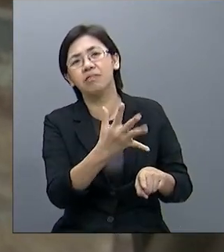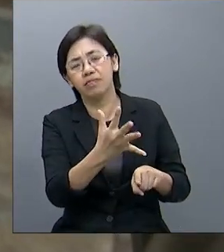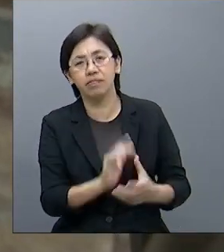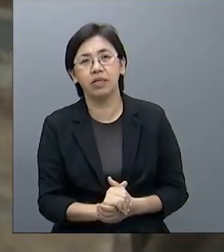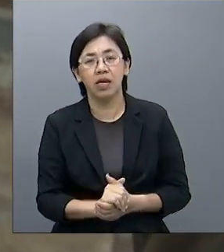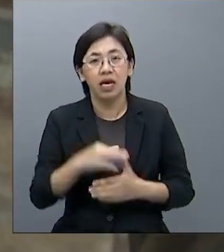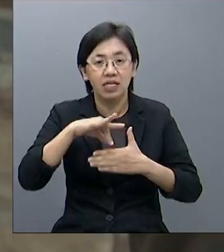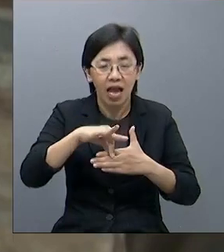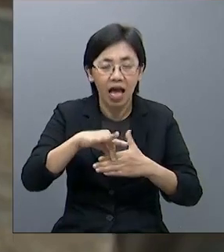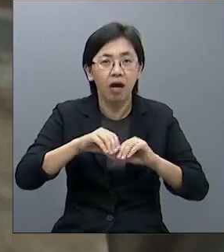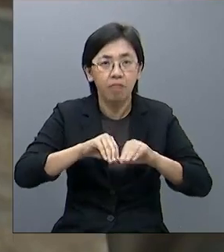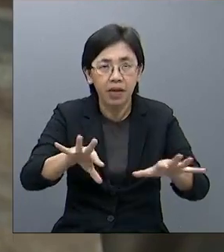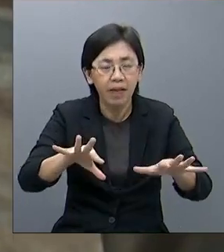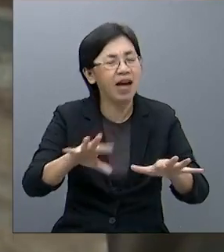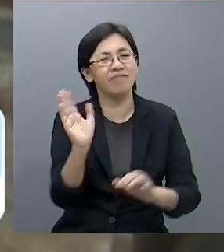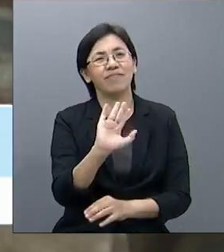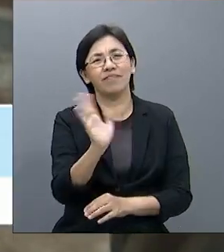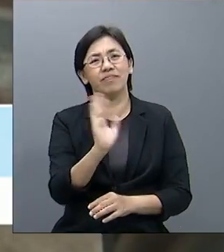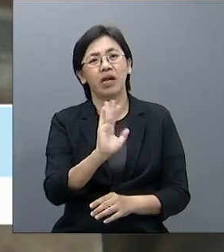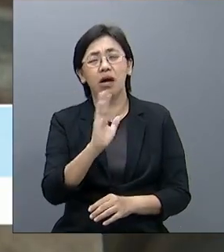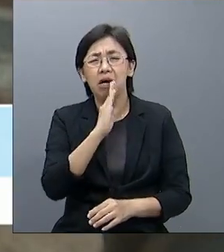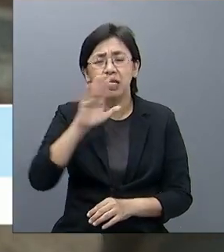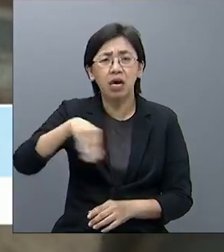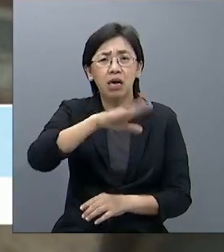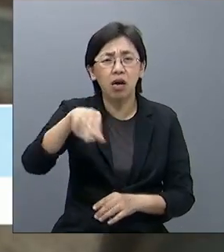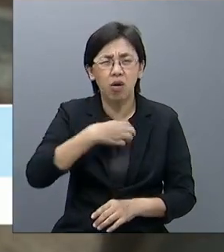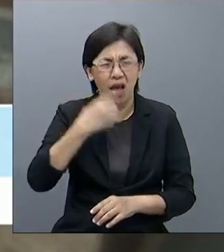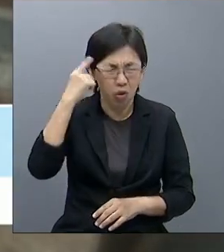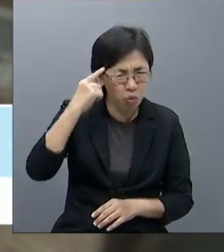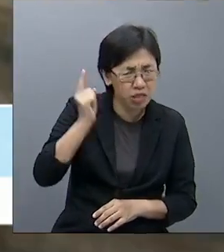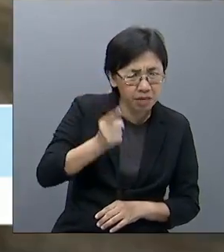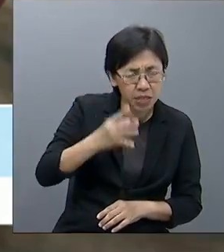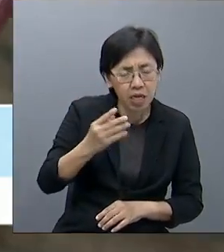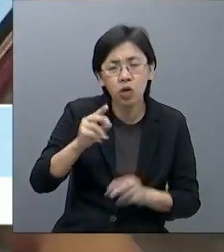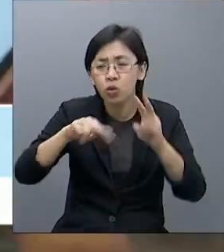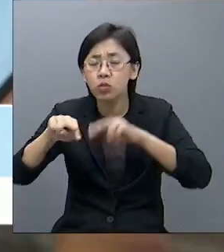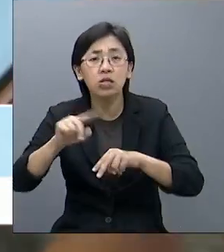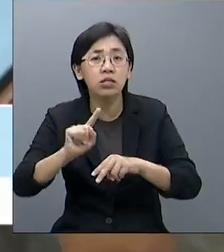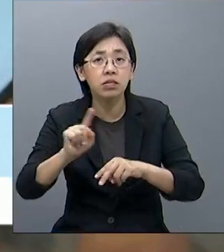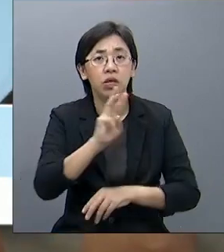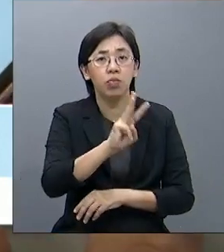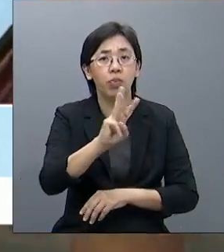ผ่านสื่อสังคมออนไลน์ครับและเพื่อทุกท่านได้ข้อมูลข่าวสารจากกรมบัญชีกลางติดตามได้ที่เว็บไซต์ครับ